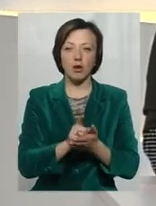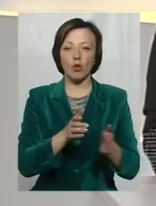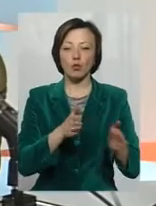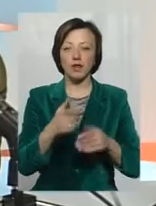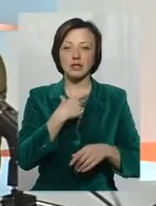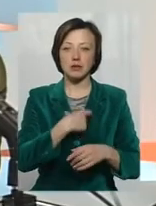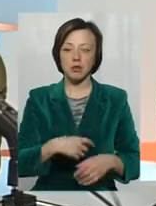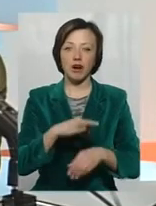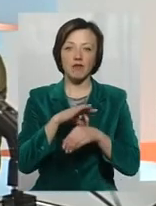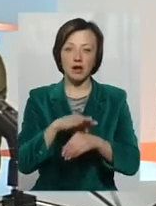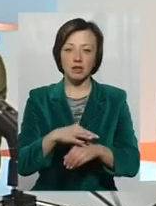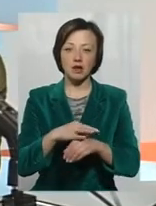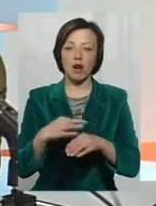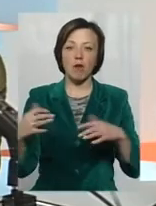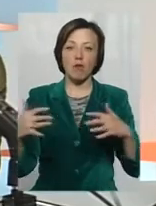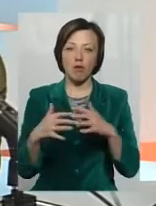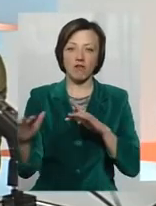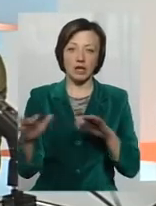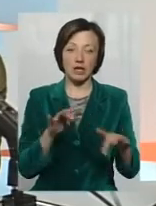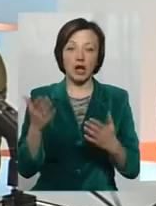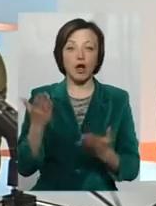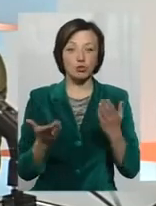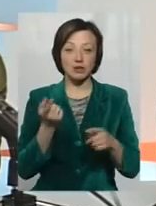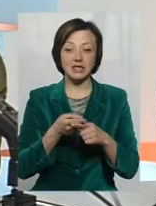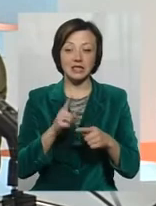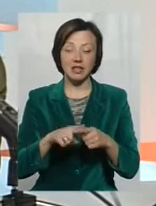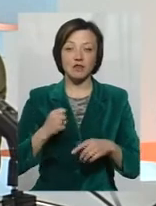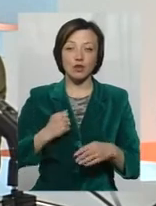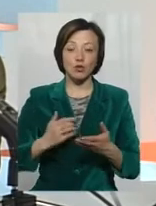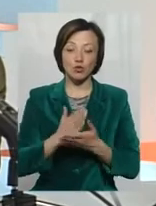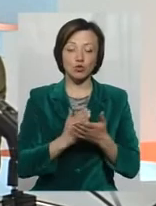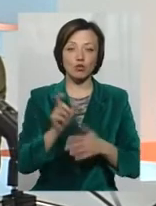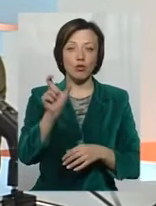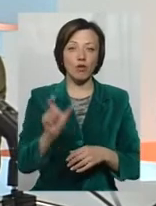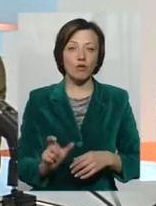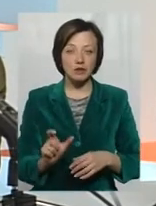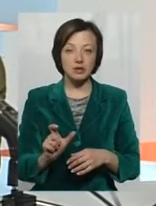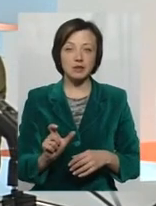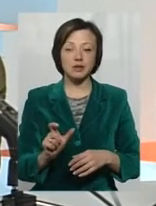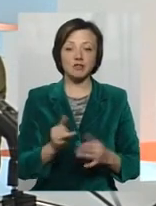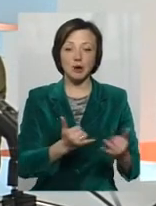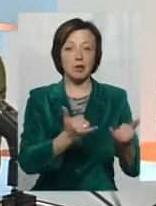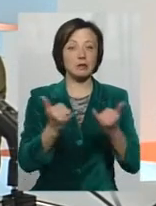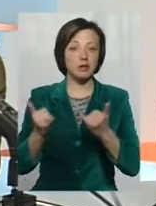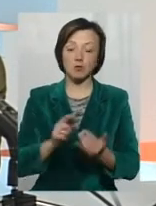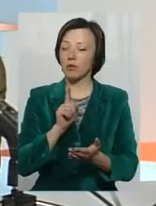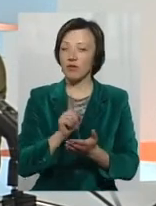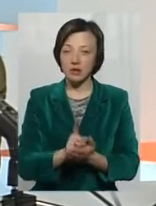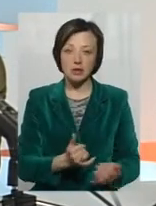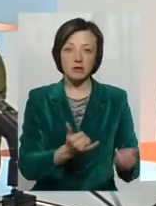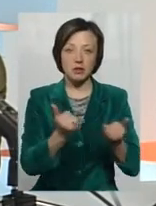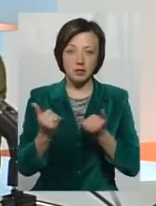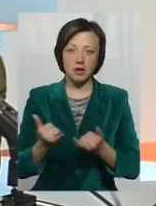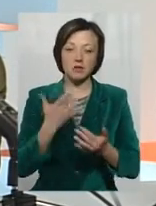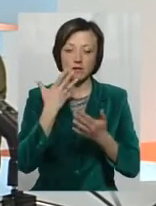себе для ведення бойових дій. Якщо це військовослужбовець, який проходить службу в забезпеченні, він повинен забезпечувати